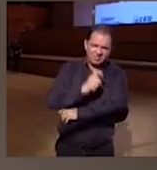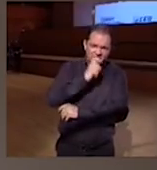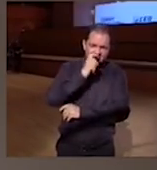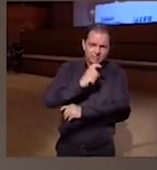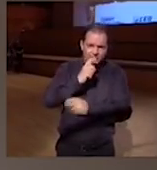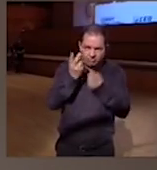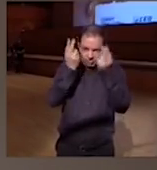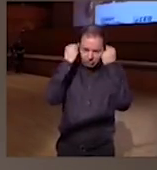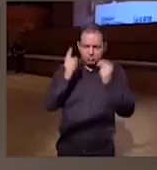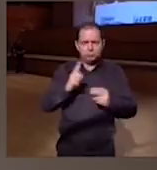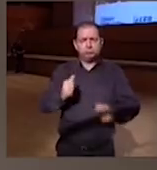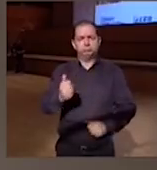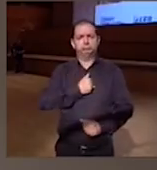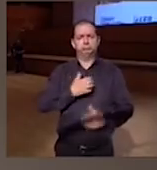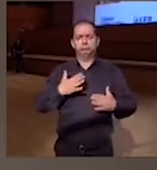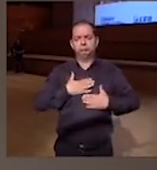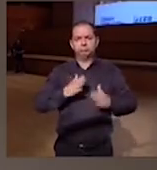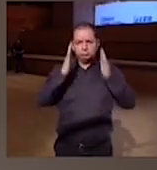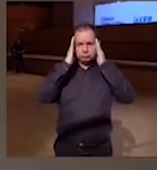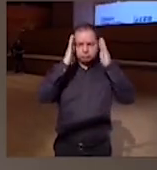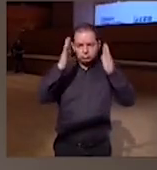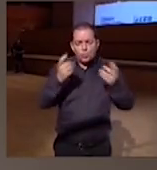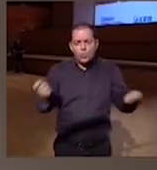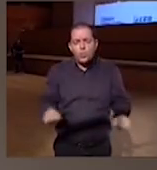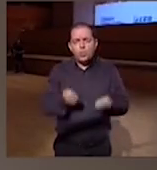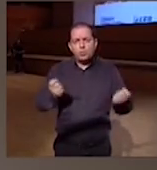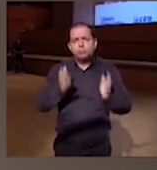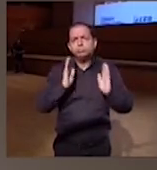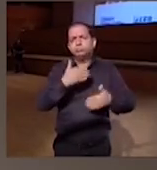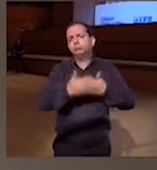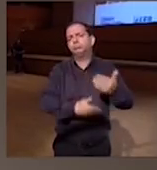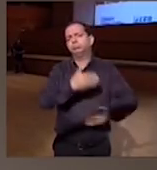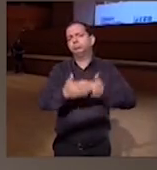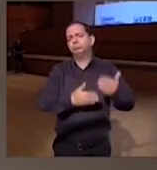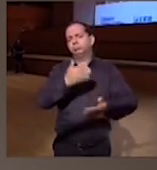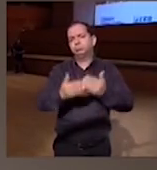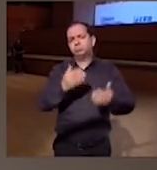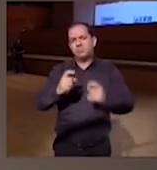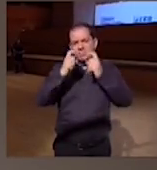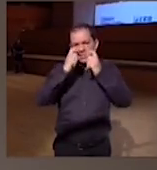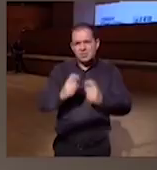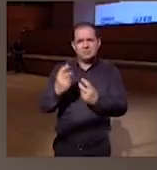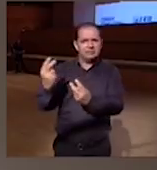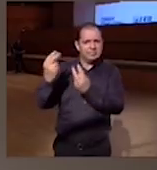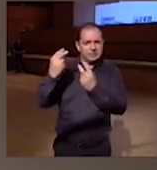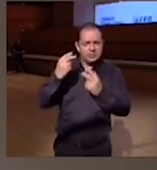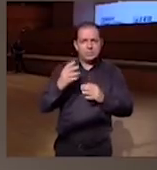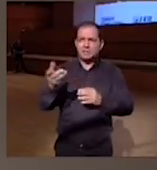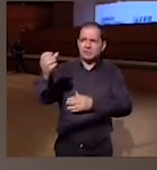τον μνημονιακό μηχανισμό καταναγκασμού, τον μηχανισμό των εκταμιεύσεων.